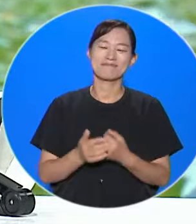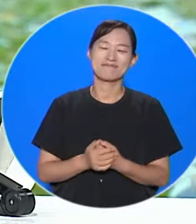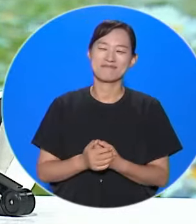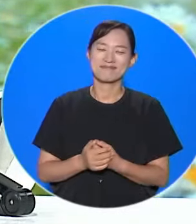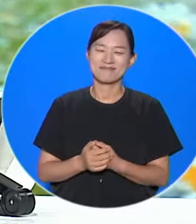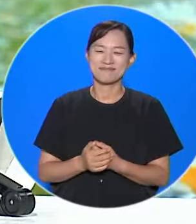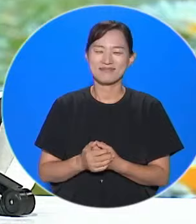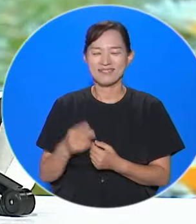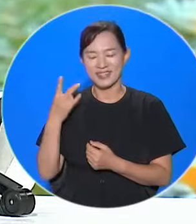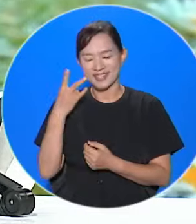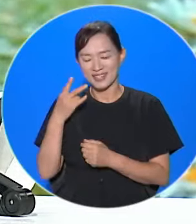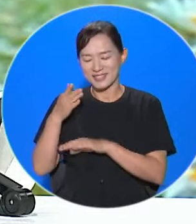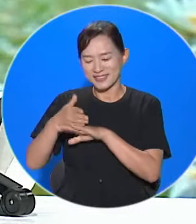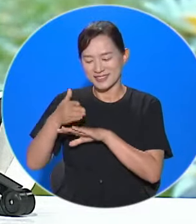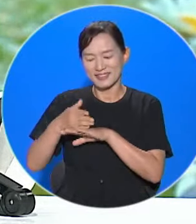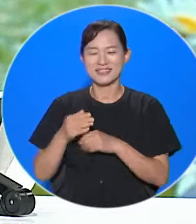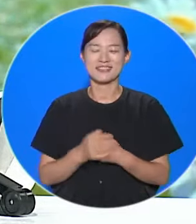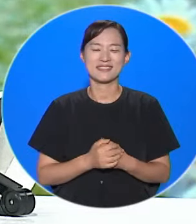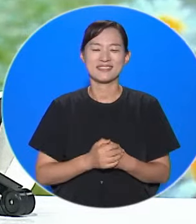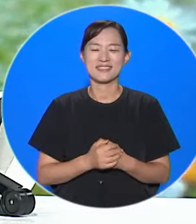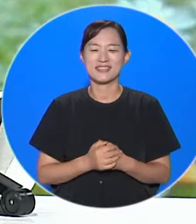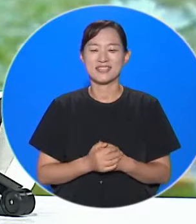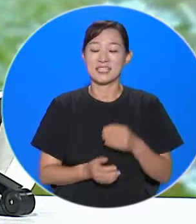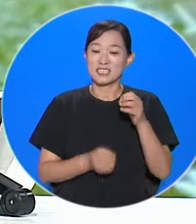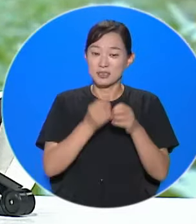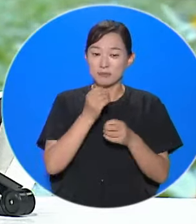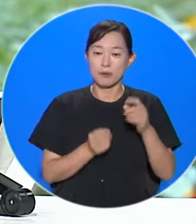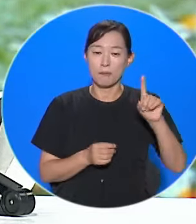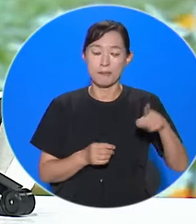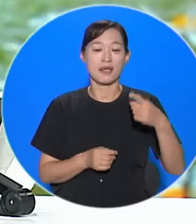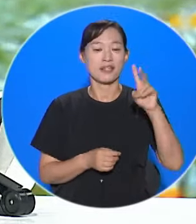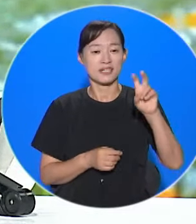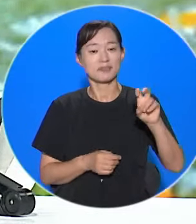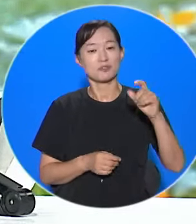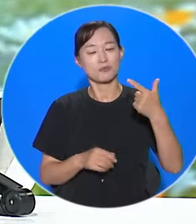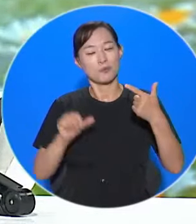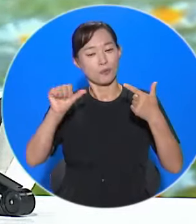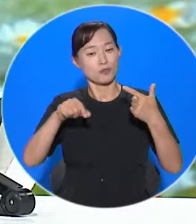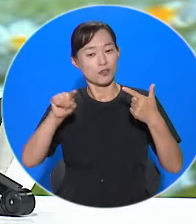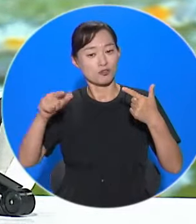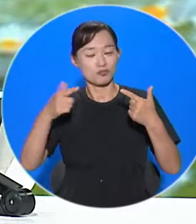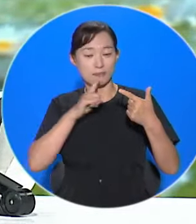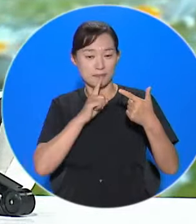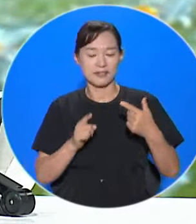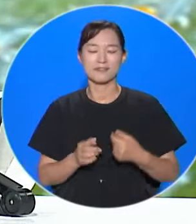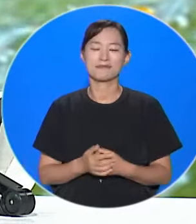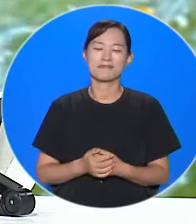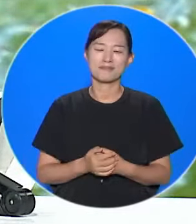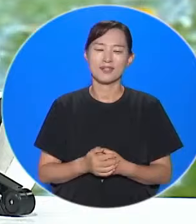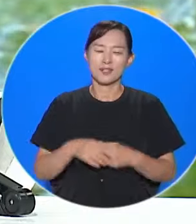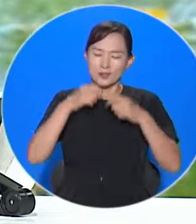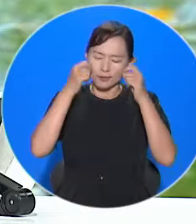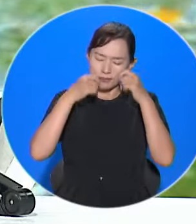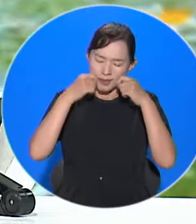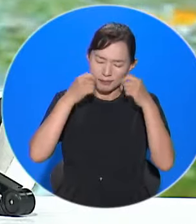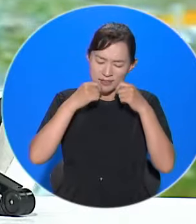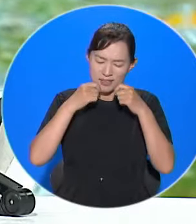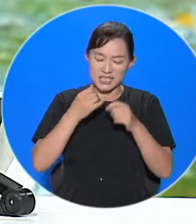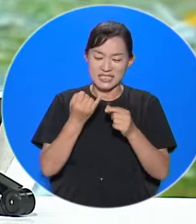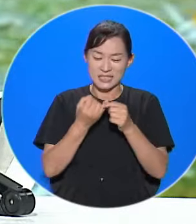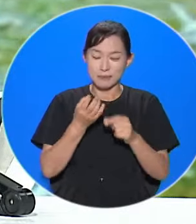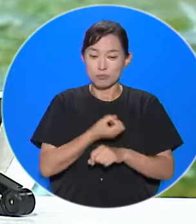권사님. 예. 네. 감사합니다. 시편 126편 5절로 6절 말씀인데요. 눈물을 흘리며